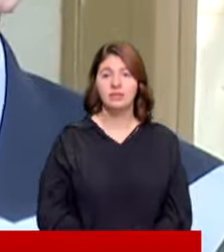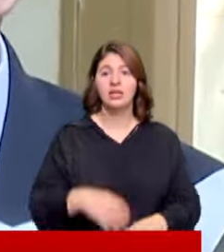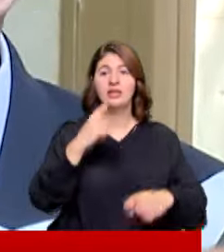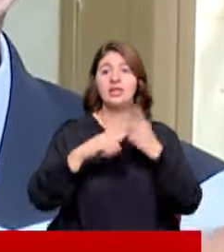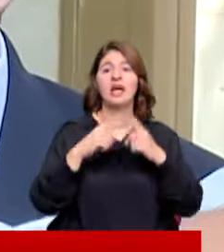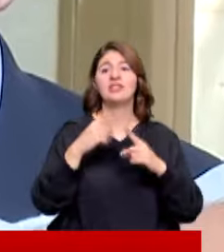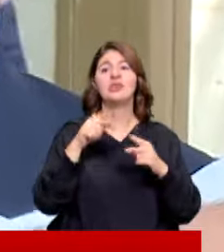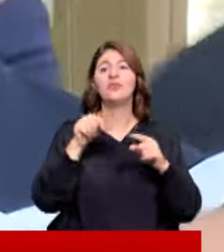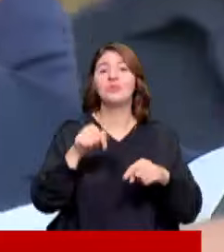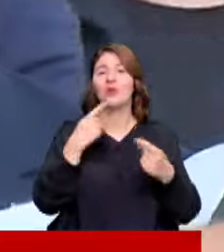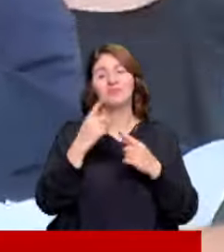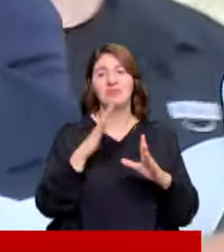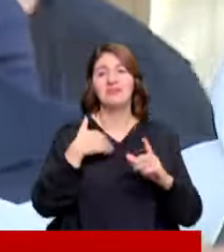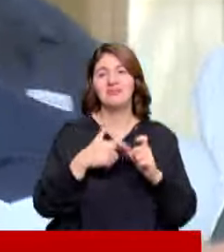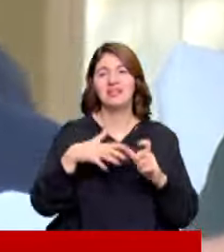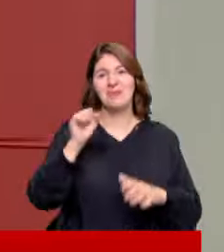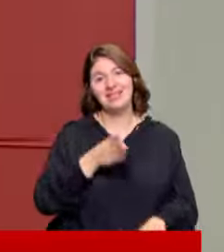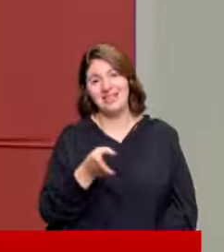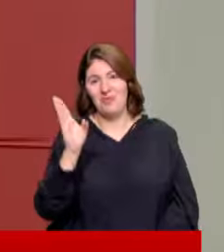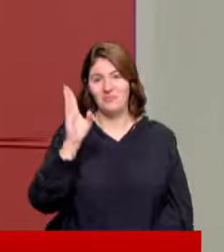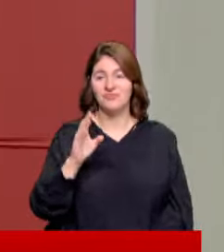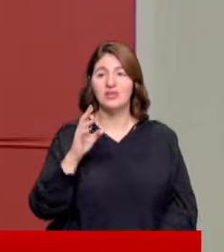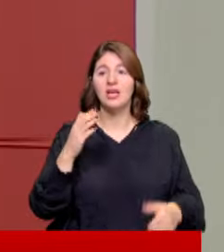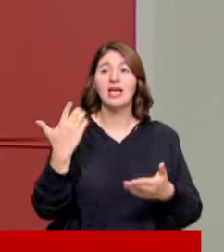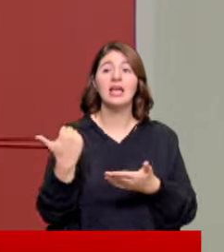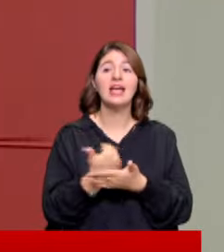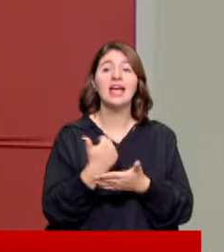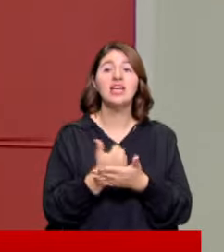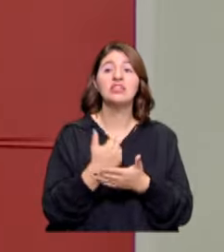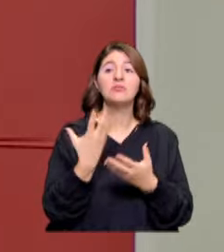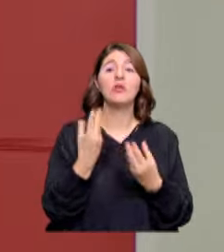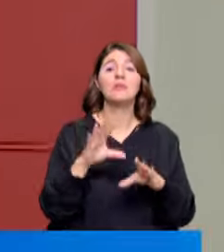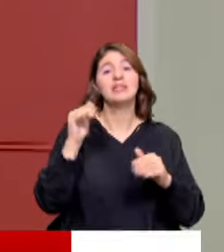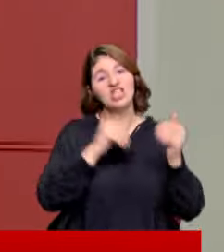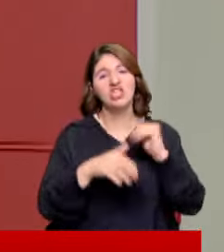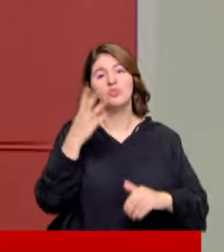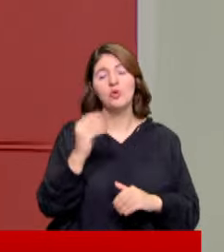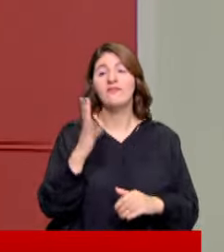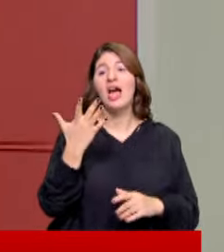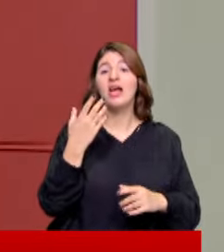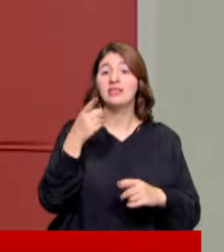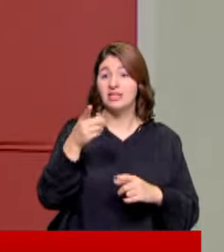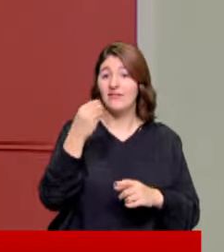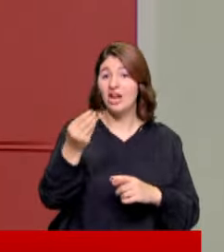Siyasete girmiyoruz bugün. Ben şimdi genel merkeze çıkıyorum. Geçim olmazsa seçim olur. Ya verilen görevi yap, fiyatları